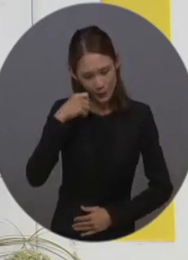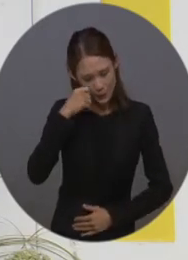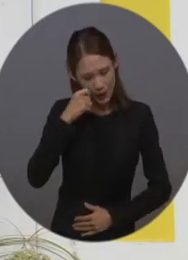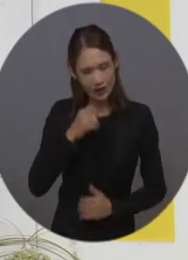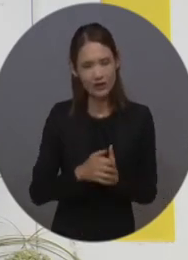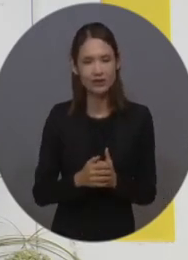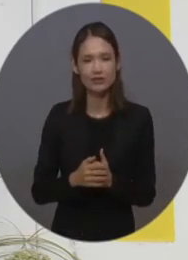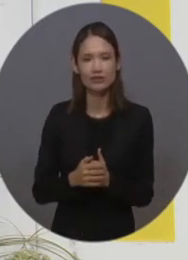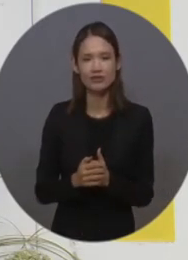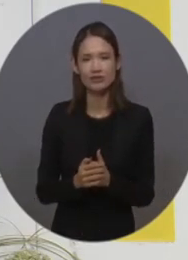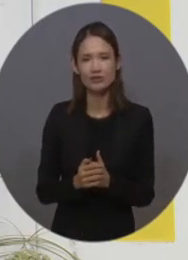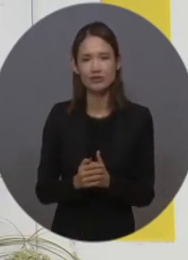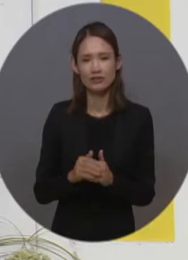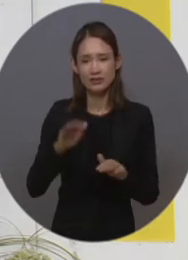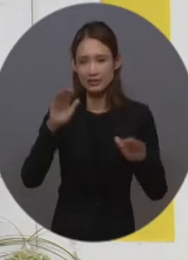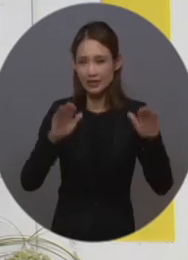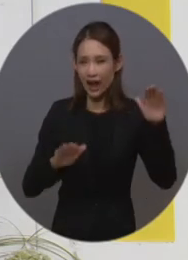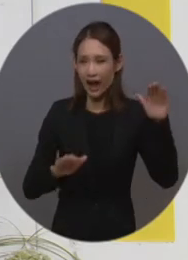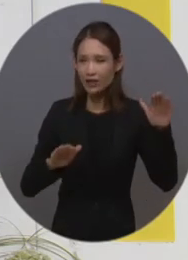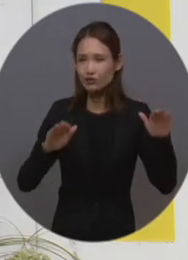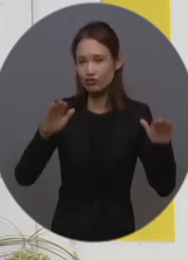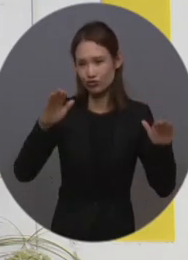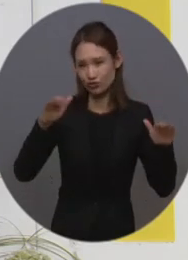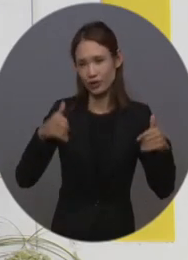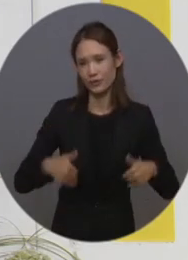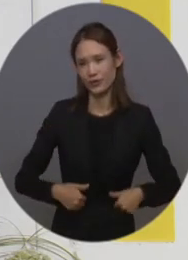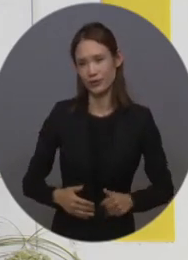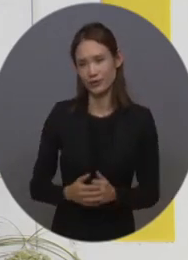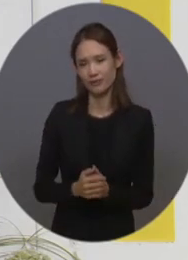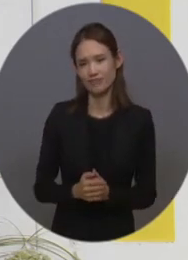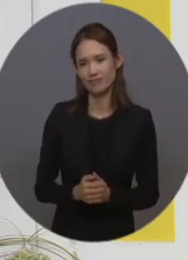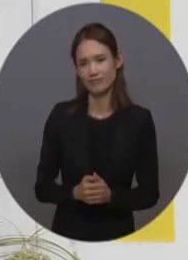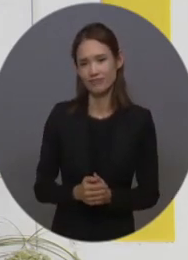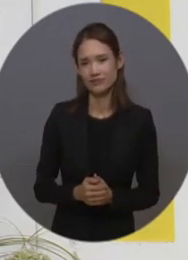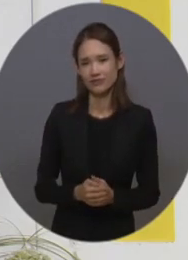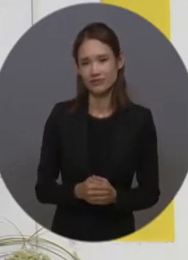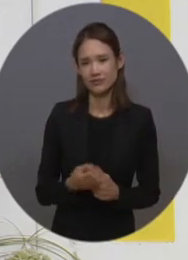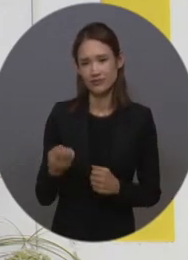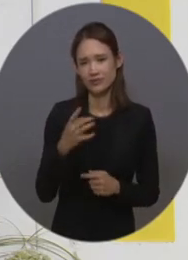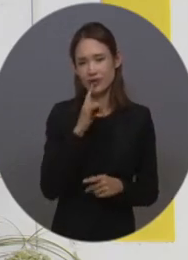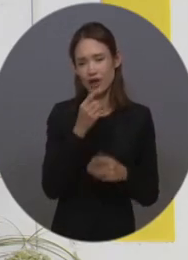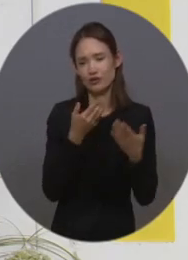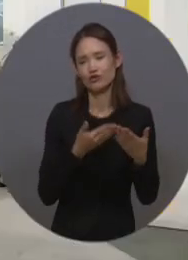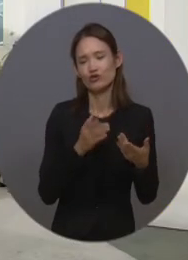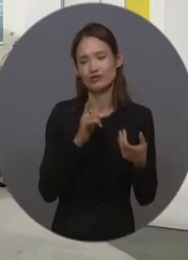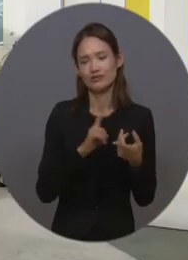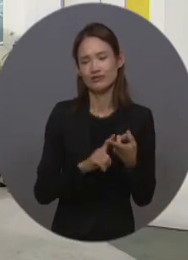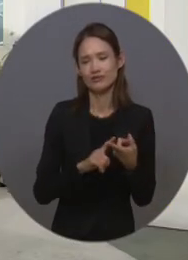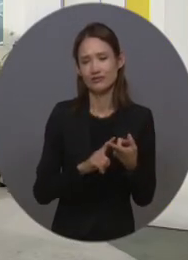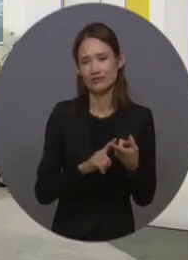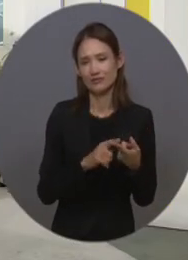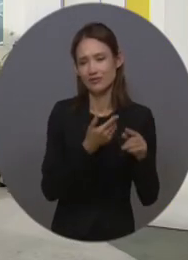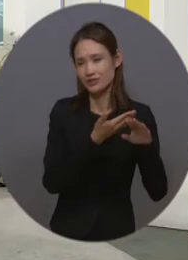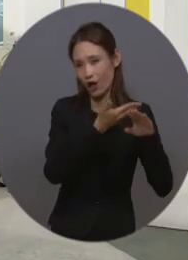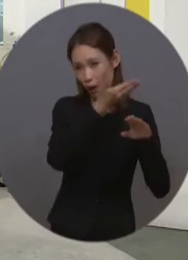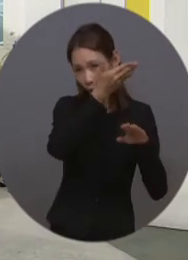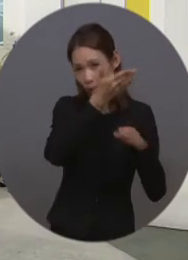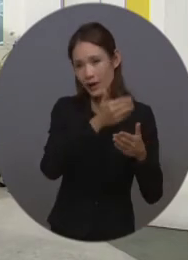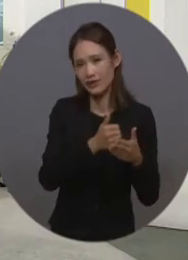그래서 그걸 지금 빨리 고쳐야 되겠다 이렇게 생각합니다. 박진희 의원님 말씀하신 것처럼 정말 우리